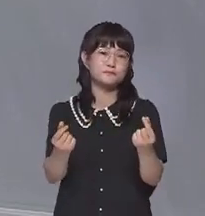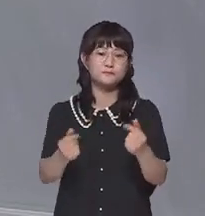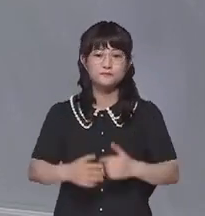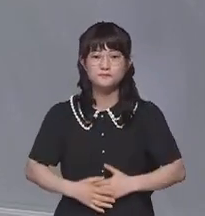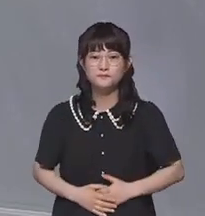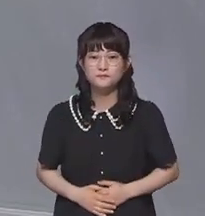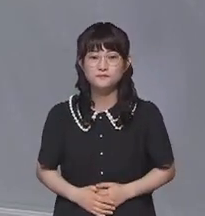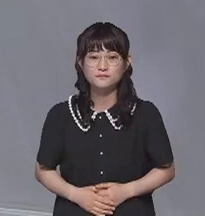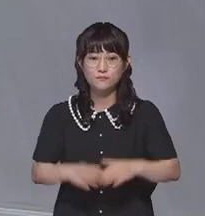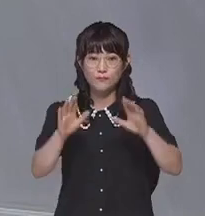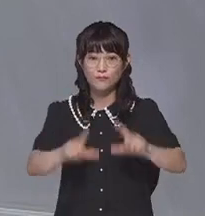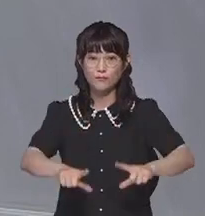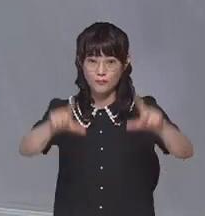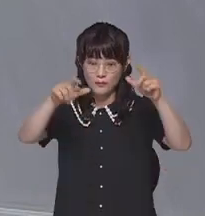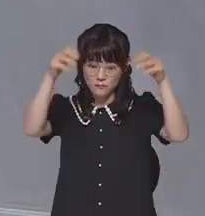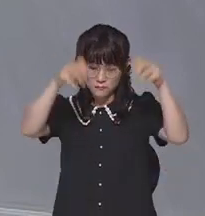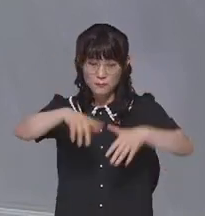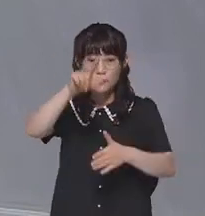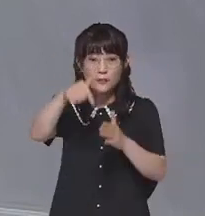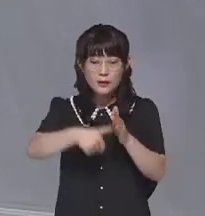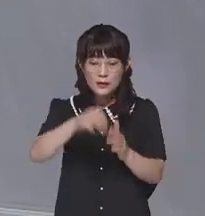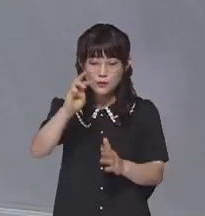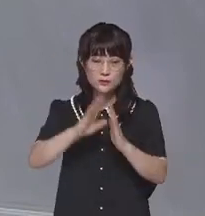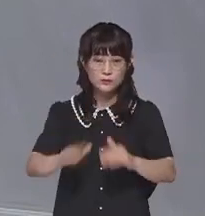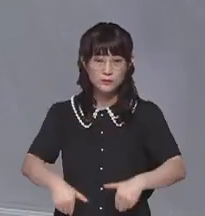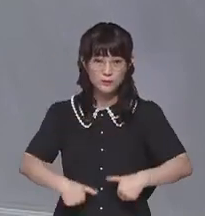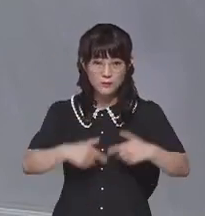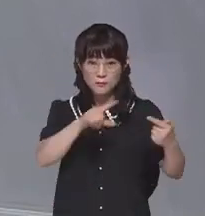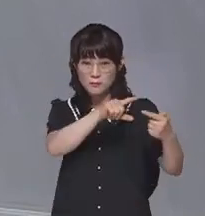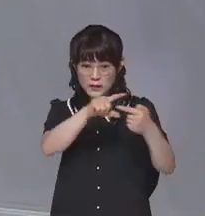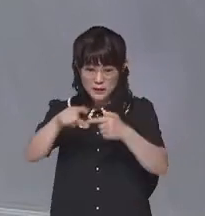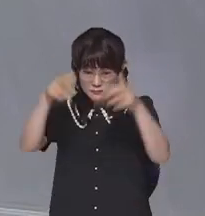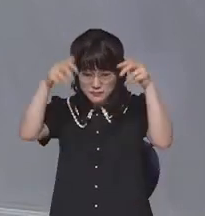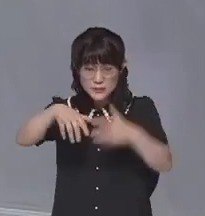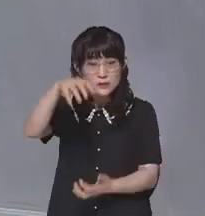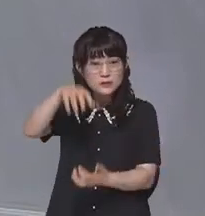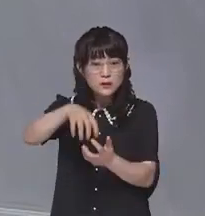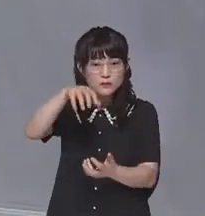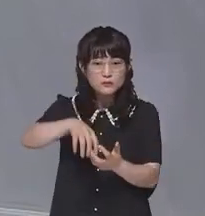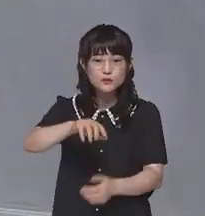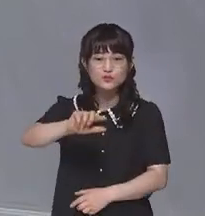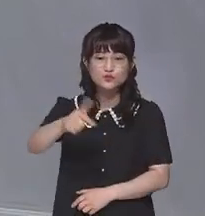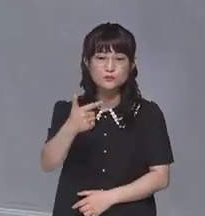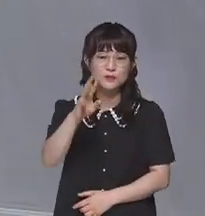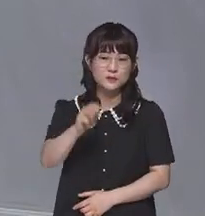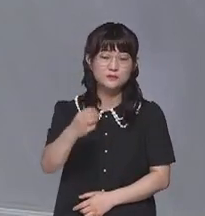올해 장마철 광주 전남의 평균 누적 강수량은